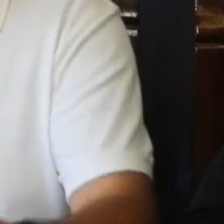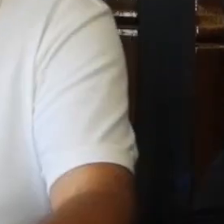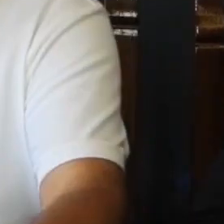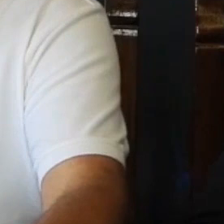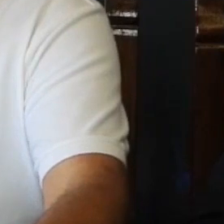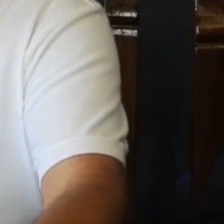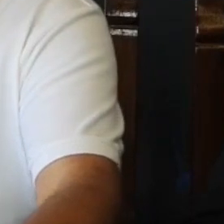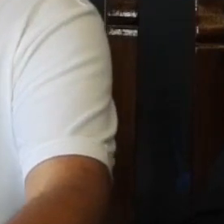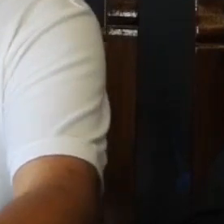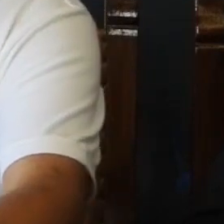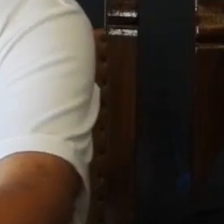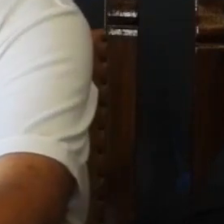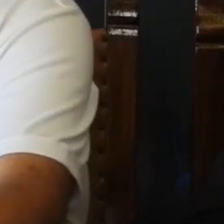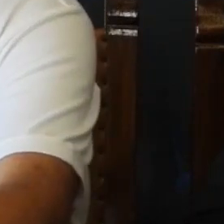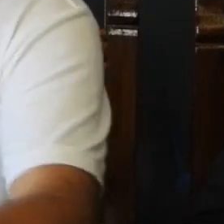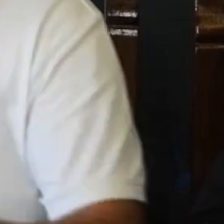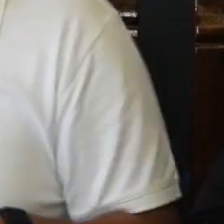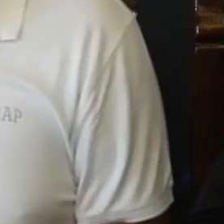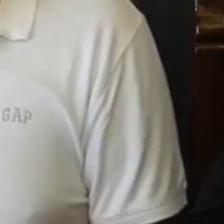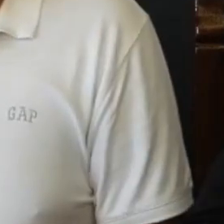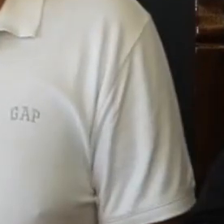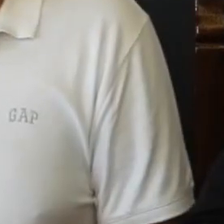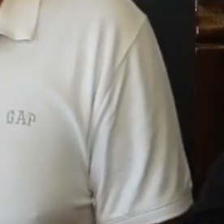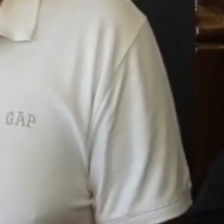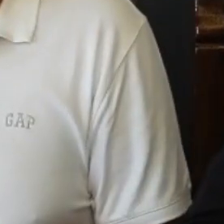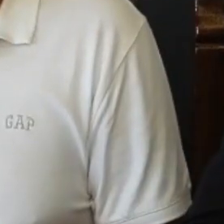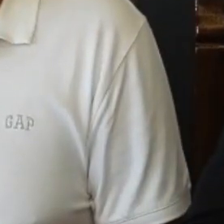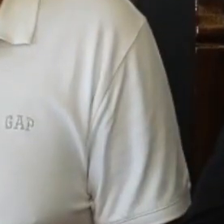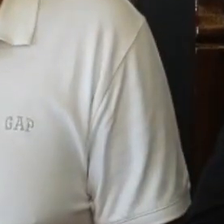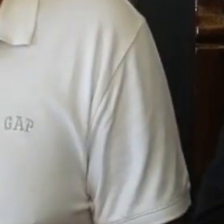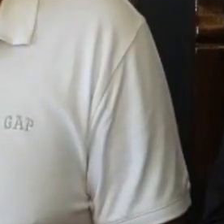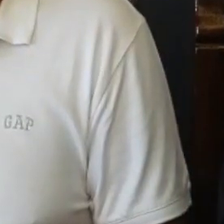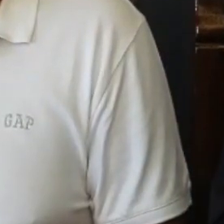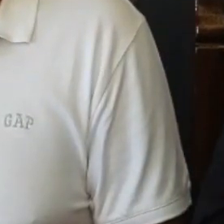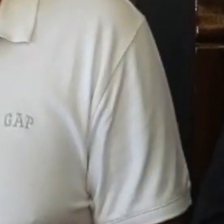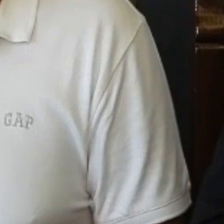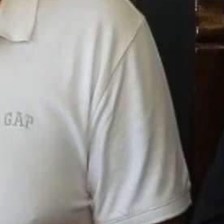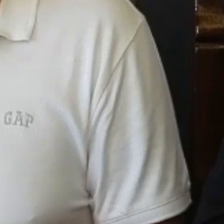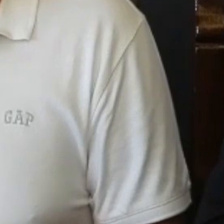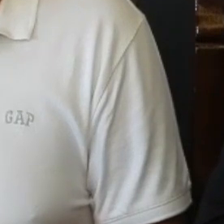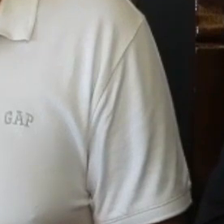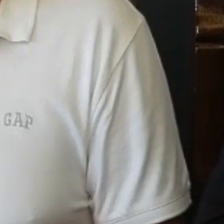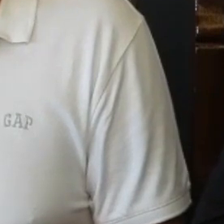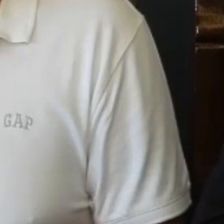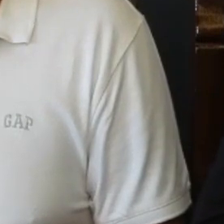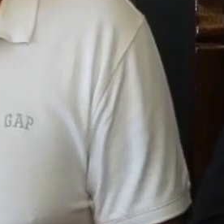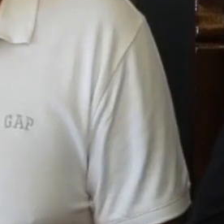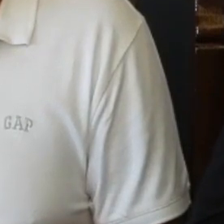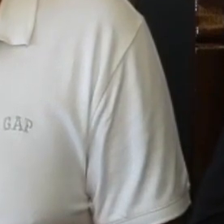ομάδα της Ευθύτα Ρόδου και κάνουμε διάφορες δράσεις και ενημερώσεις στα σχολεία όλων των εκπαιδευτικών